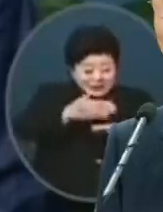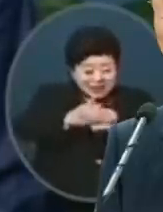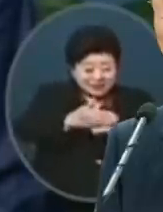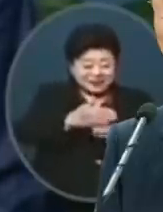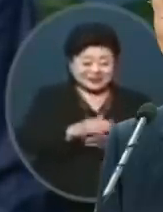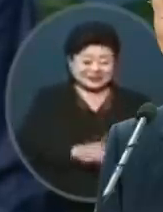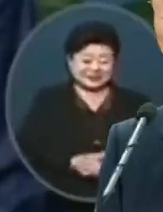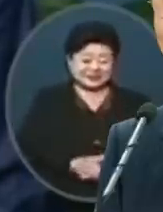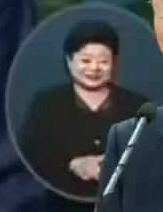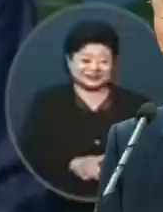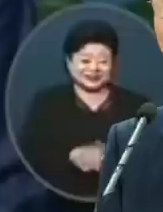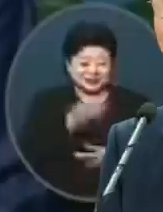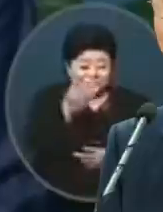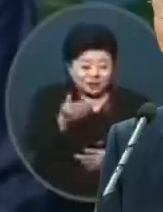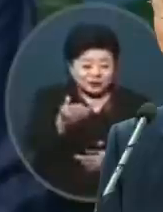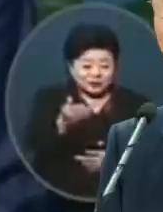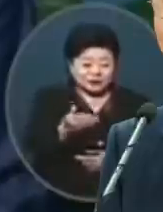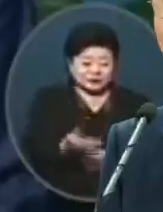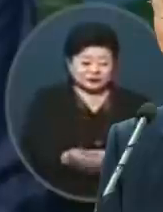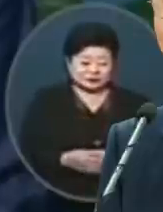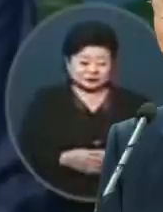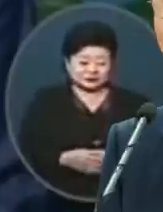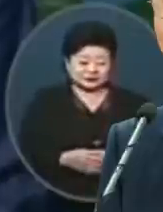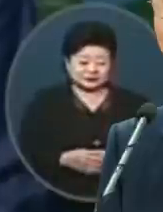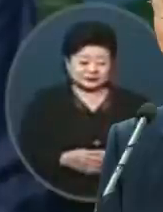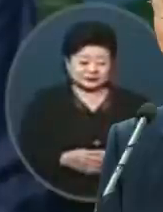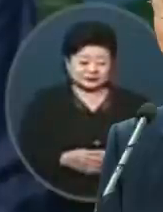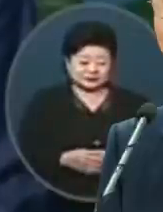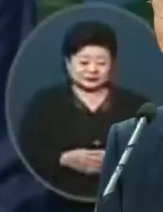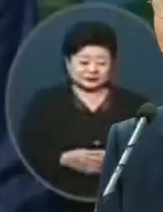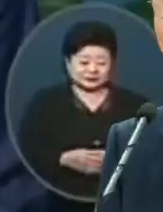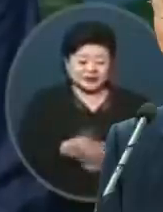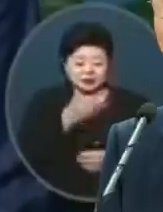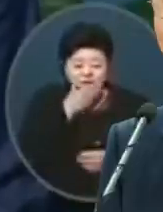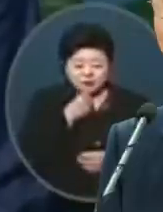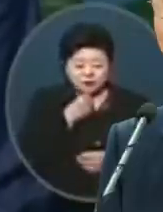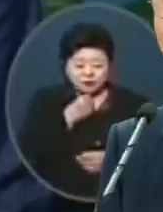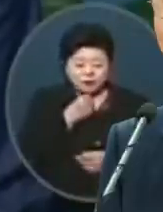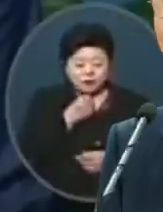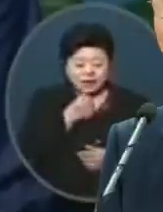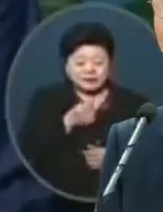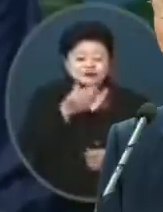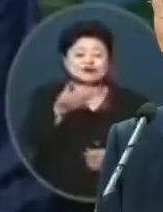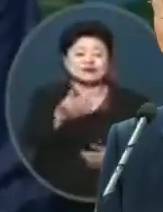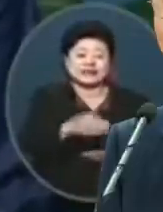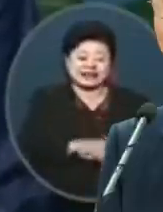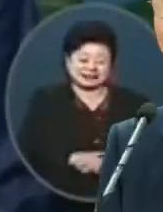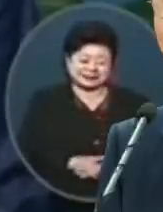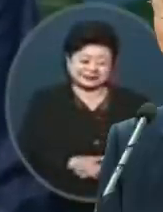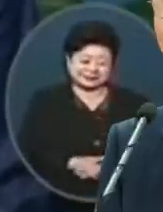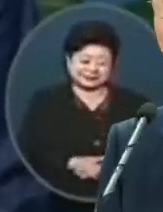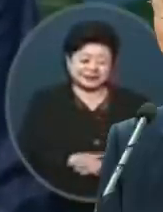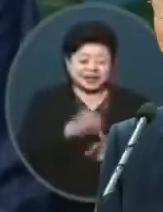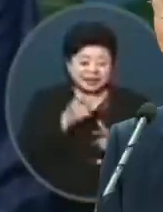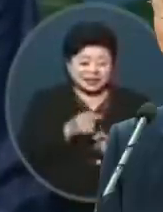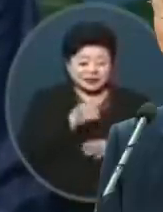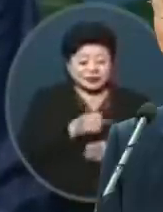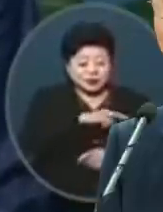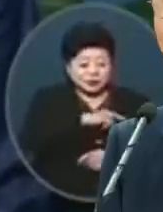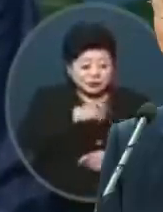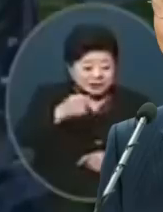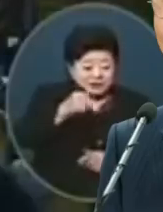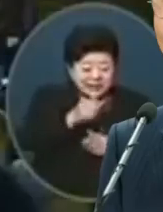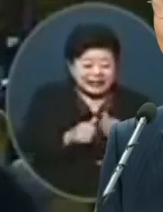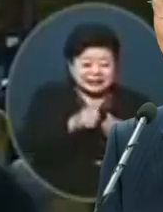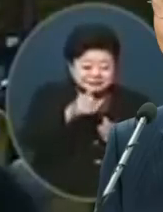나가면 여러분에게 주기로 작정하고 있는 복을 왜 하나님이 안 주시겠습니까? 예수 그리스도 이름으로